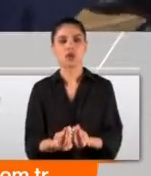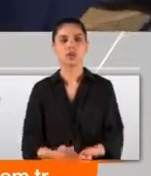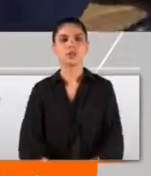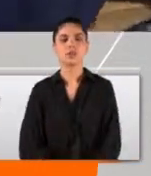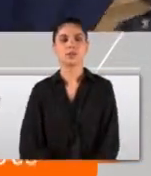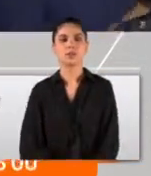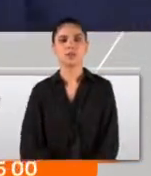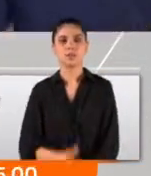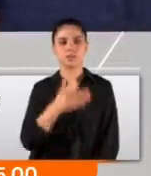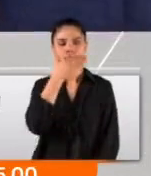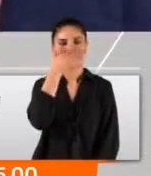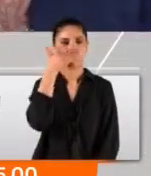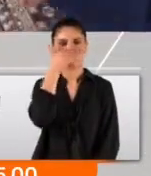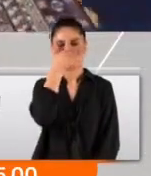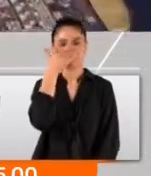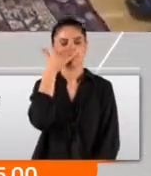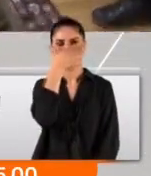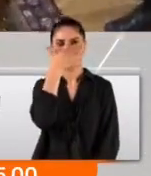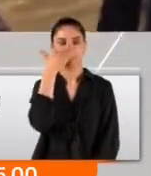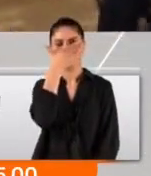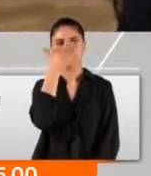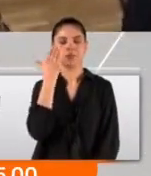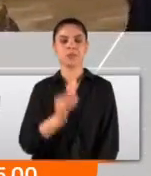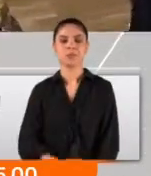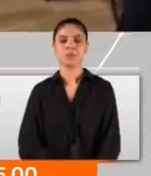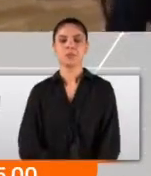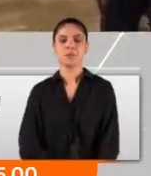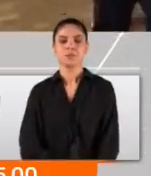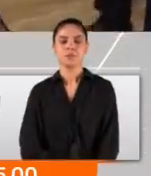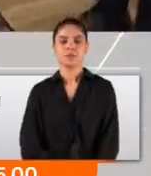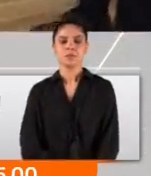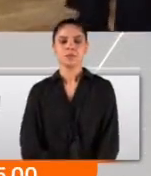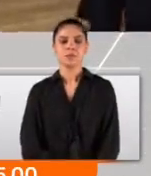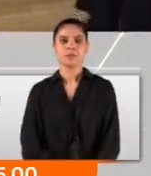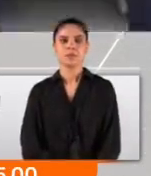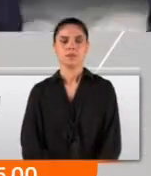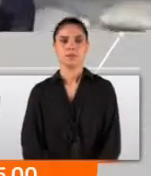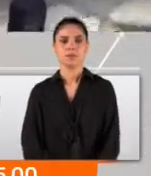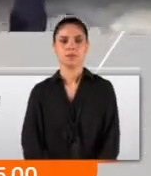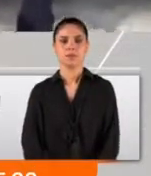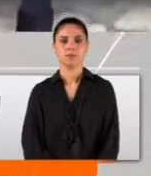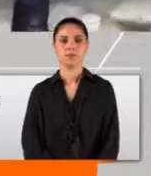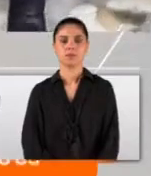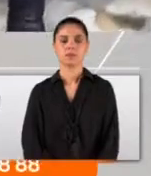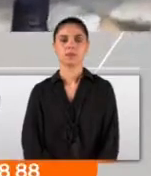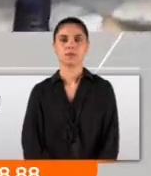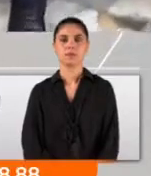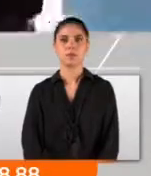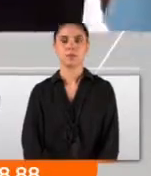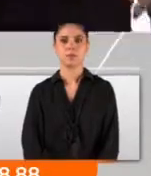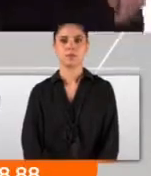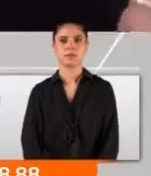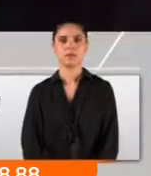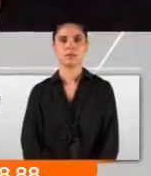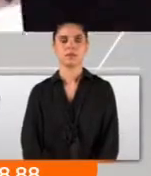söyledi Genel Başkanımız, biz kardeşim bundan sonraki yolumuzu dostlarımıza yürüyeceğiz. Sadece Millet İttifakı'ndaki